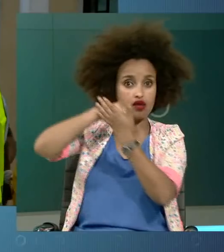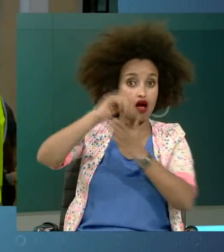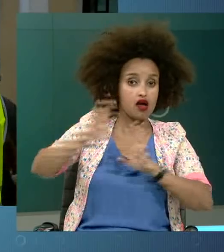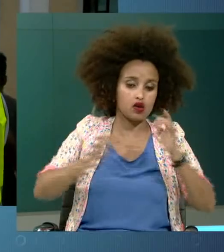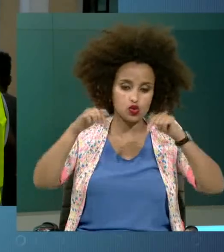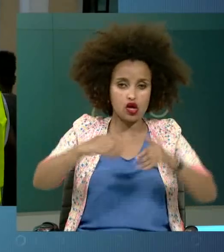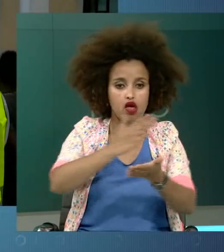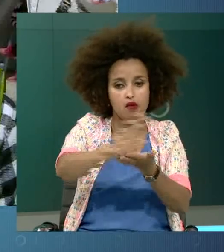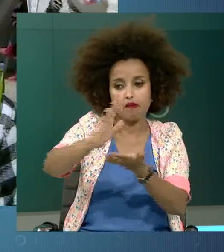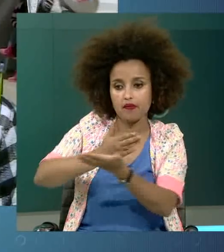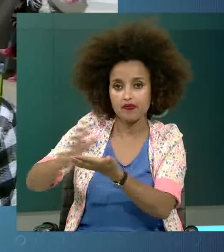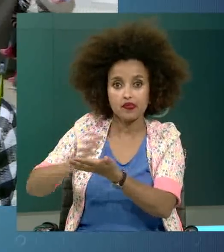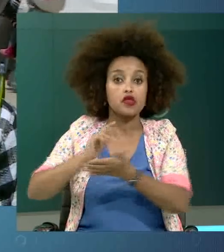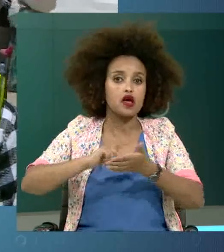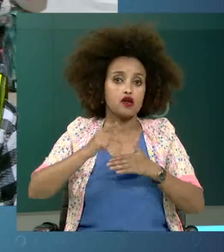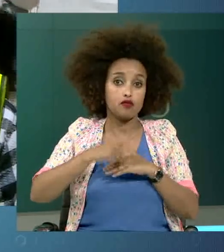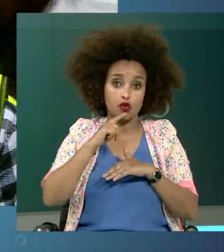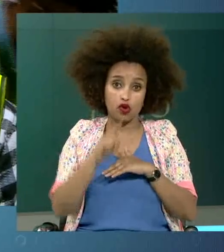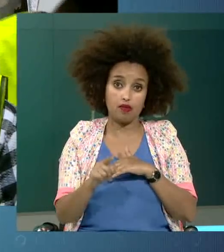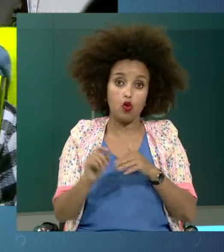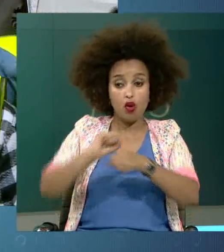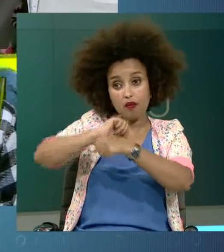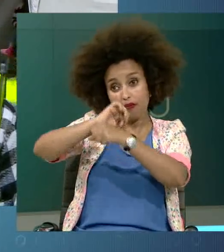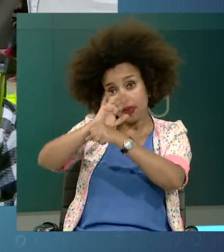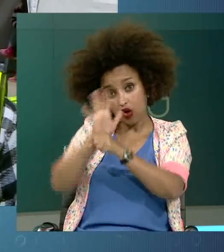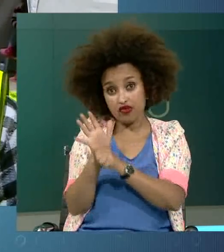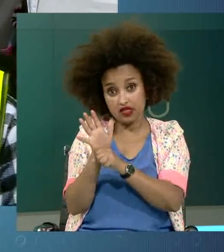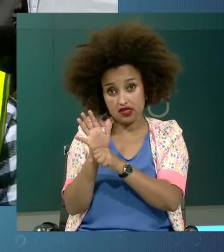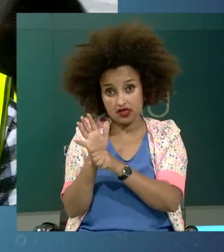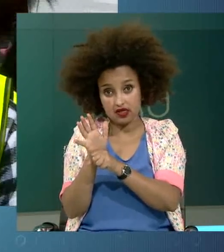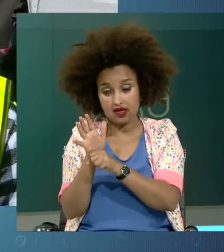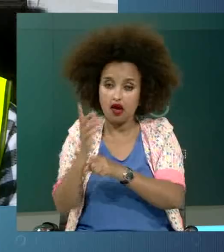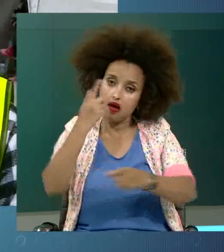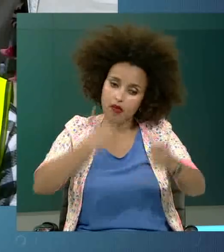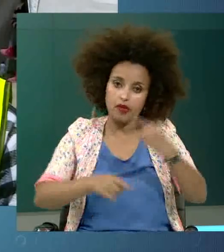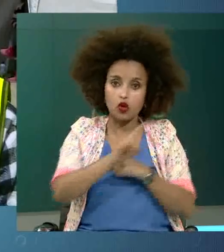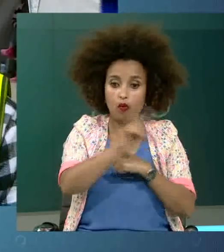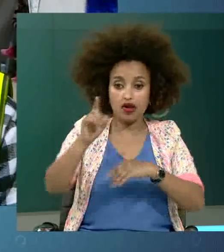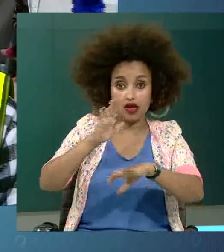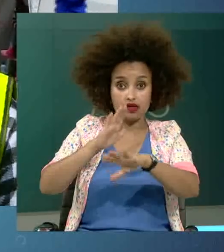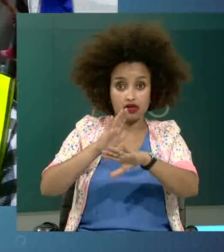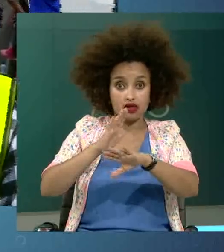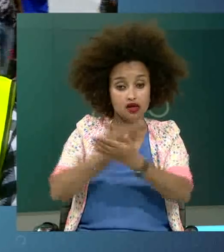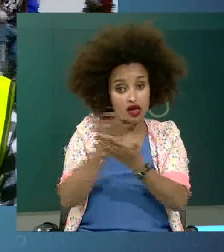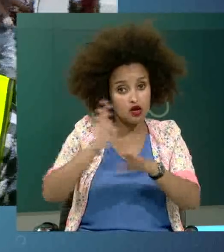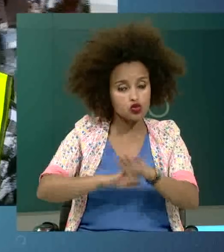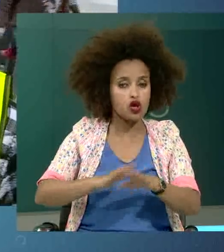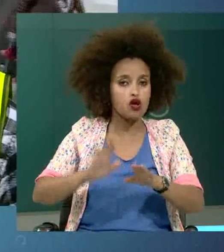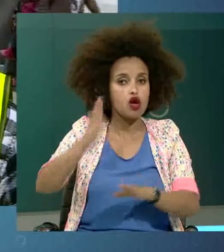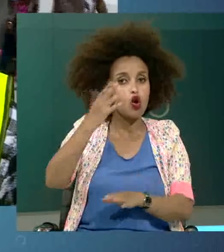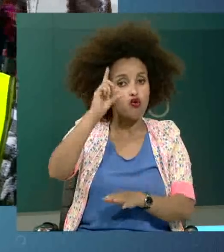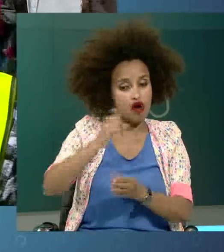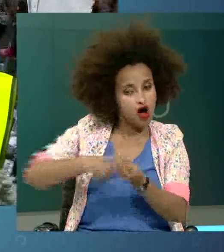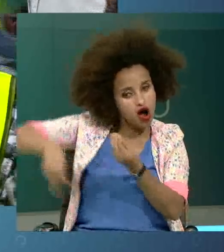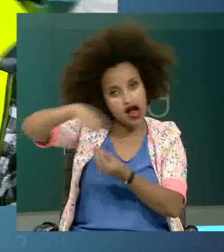ፕሮግራም ያደረግነው ያው በኮቪድ 19 በመጣው ባንዳንድ ነገሮች ላይ የጎፎ ወጣቶች ራሳችንን